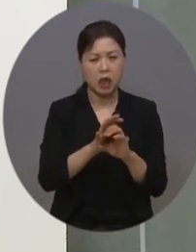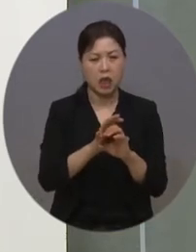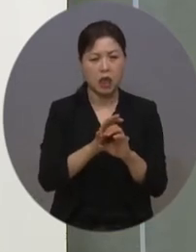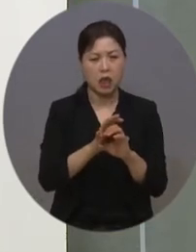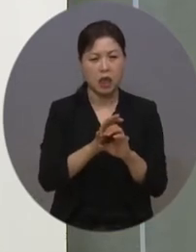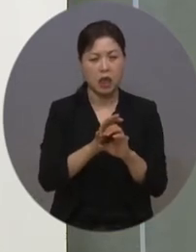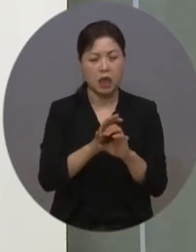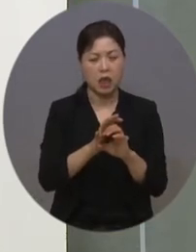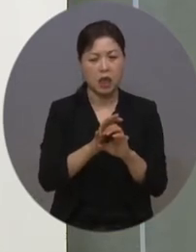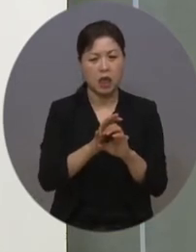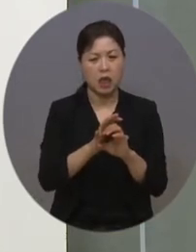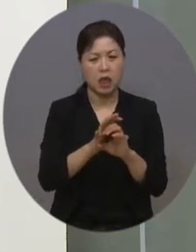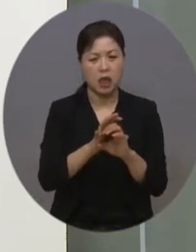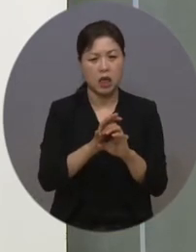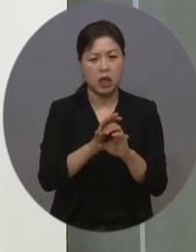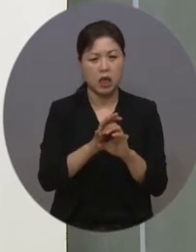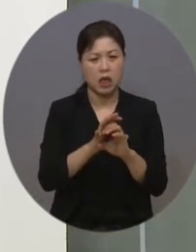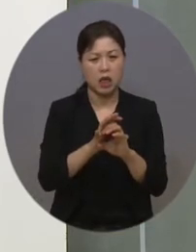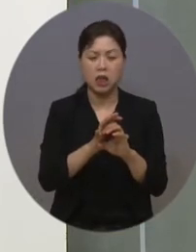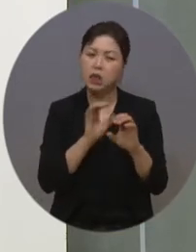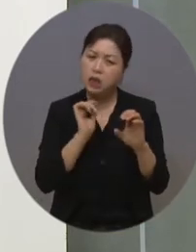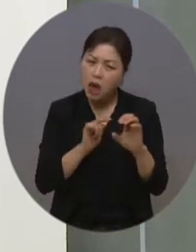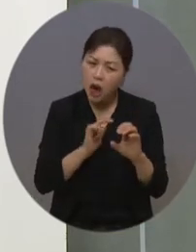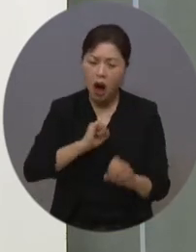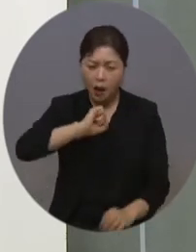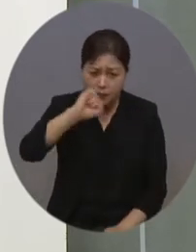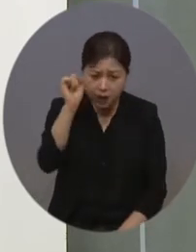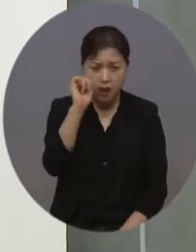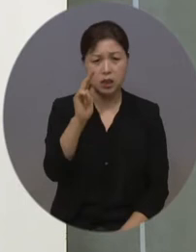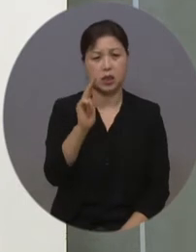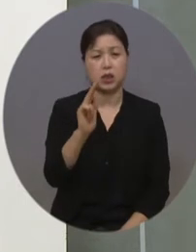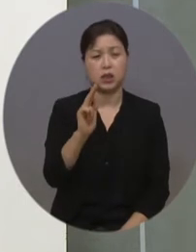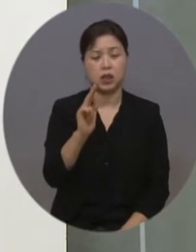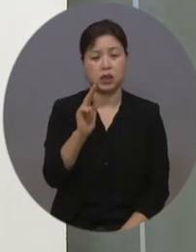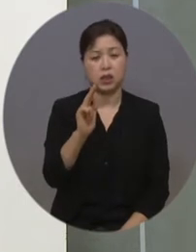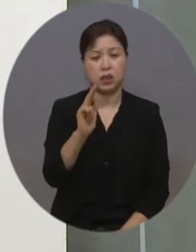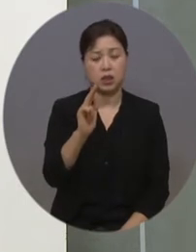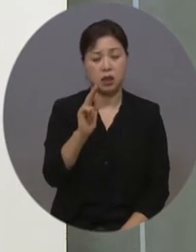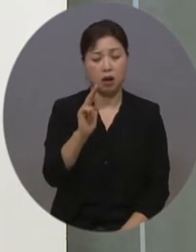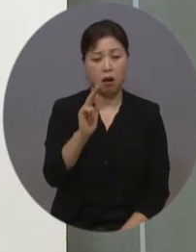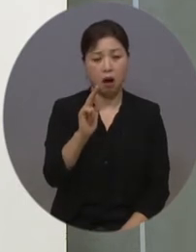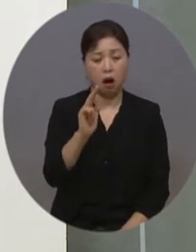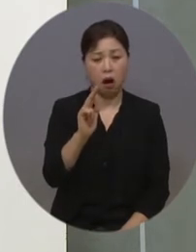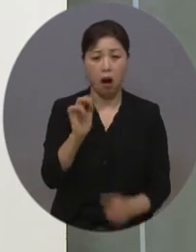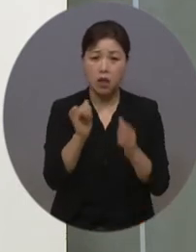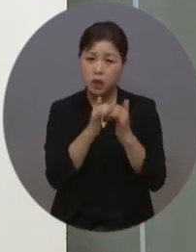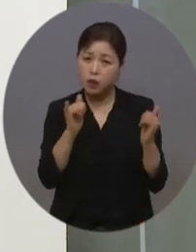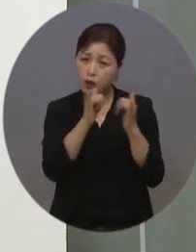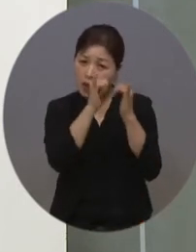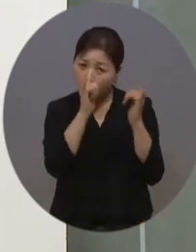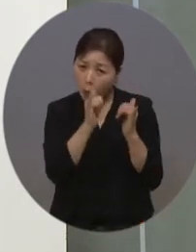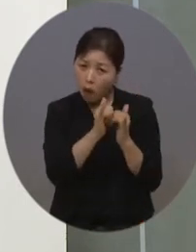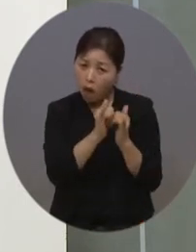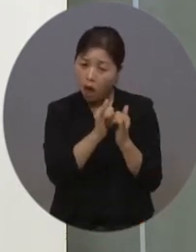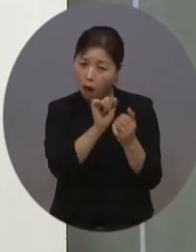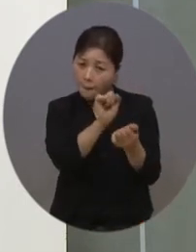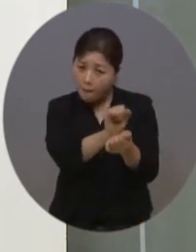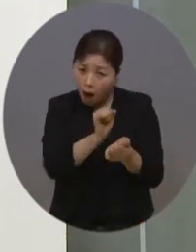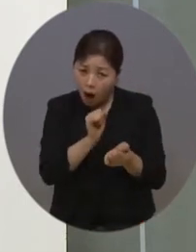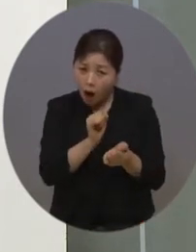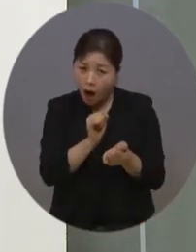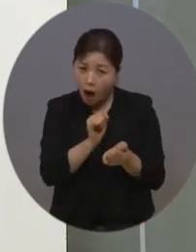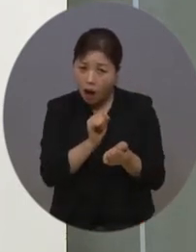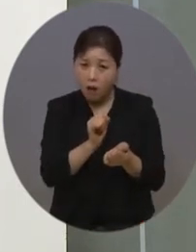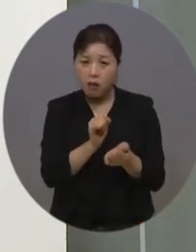이렇게 갑자기 우리 인류 문명에 파괴적으로 등장했다고는 하지만은